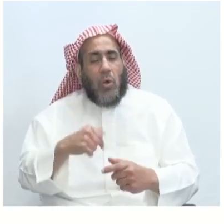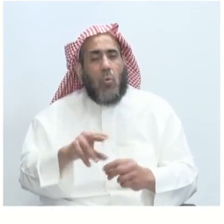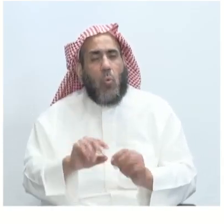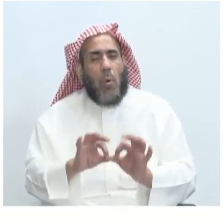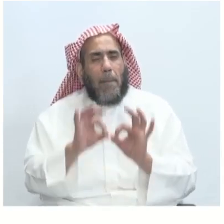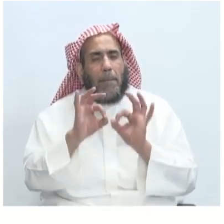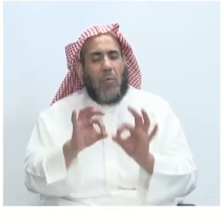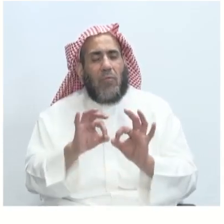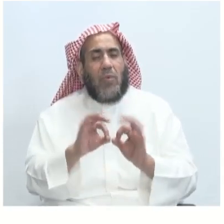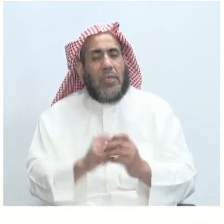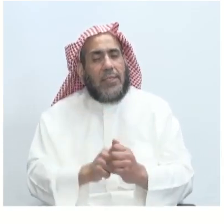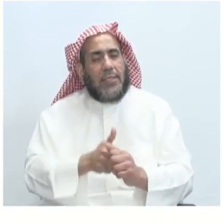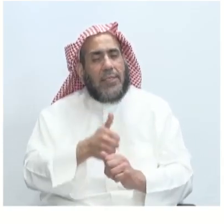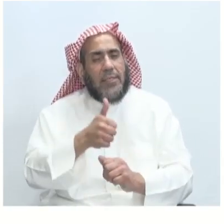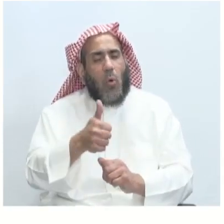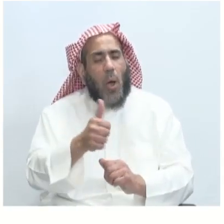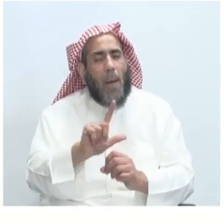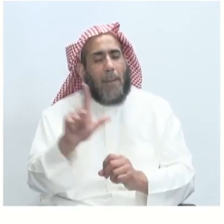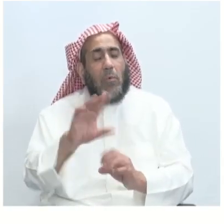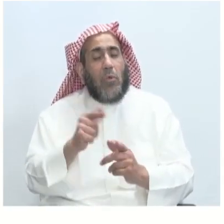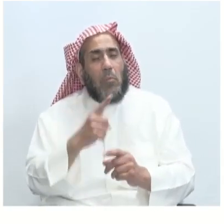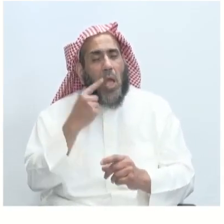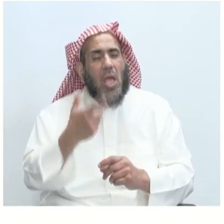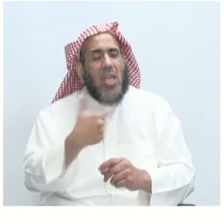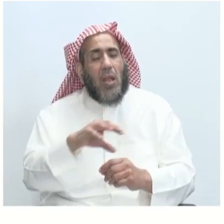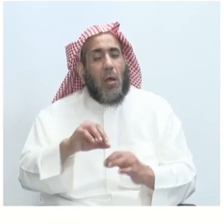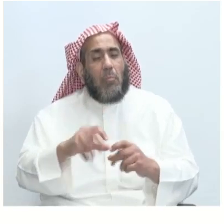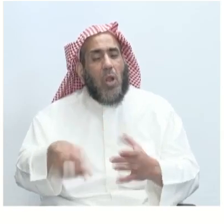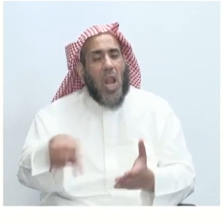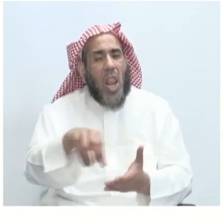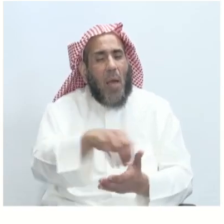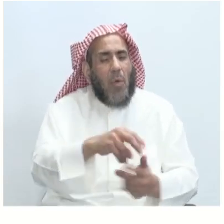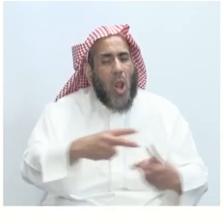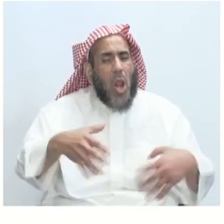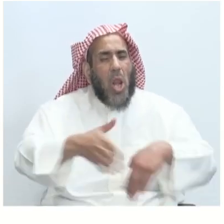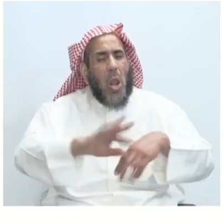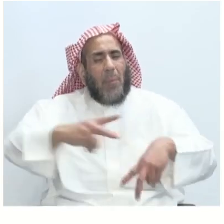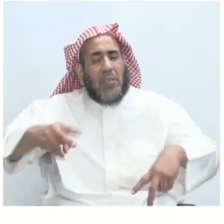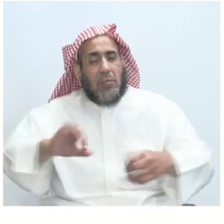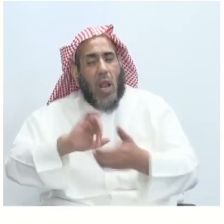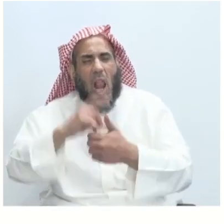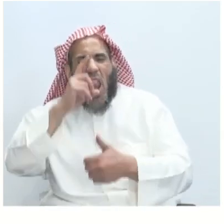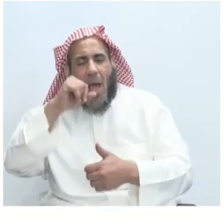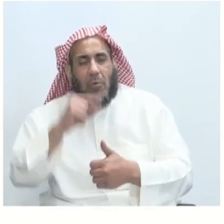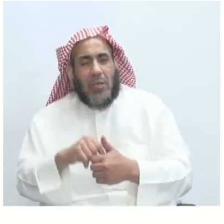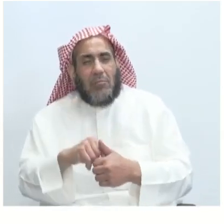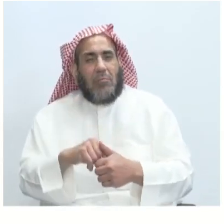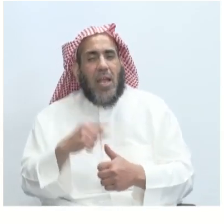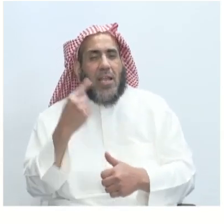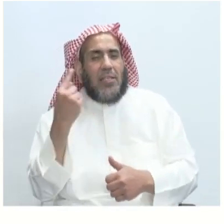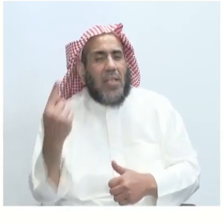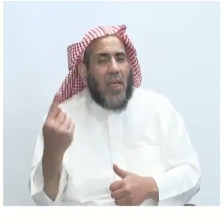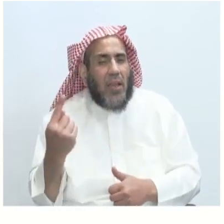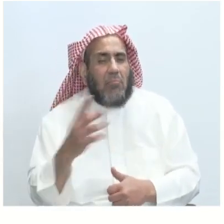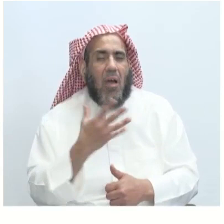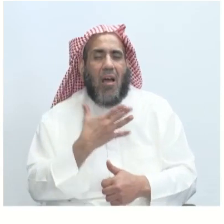وفق الصواب والخطا بمعنى عندما يرغب اللعبه اللعبه بلعبه صديقه لابد ماذا ان يستاذن